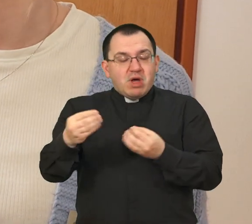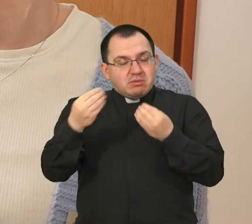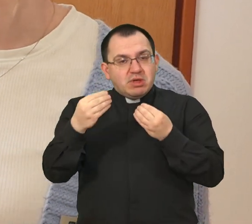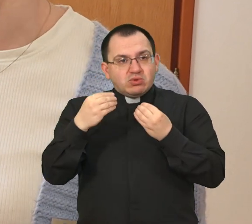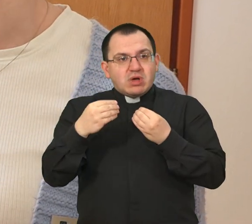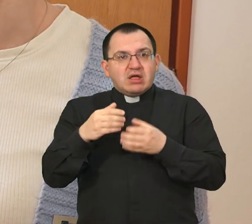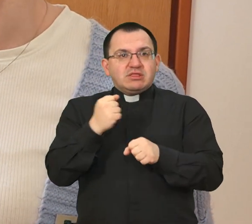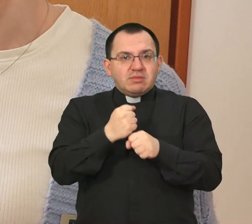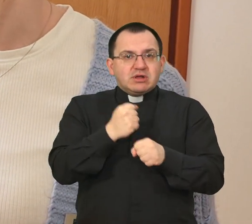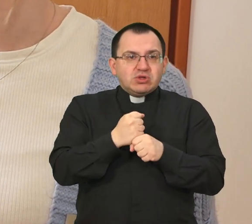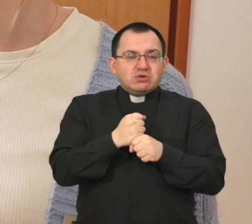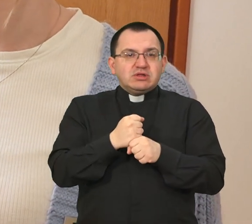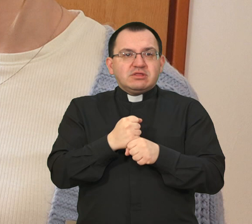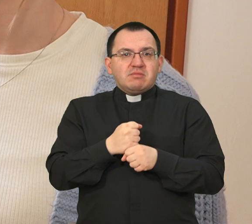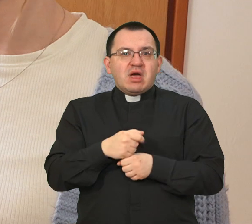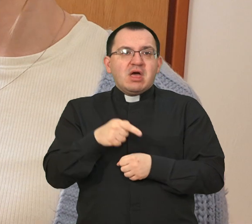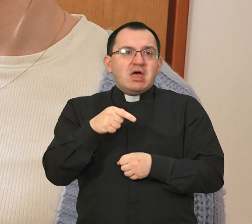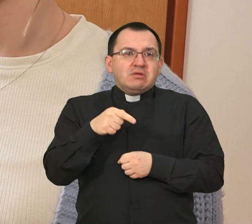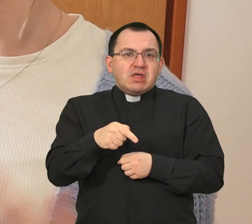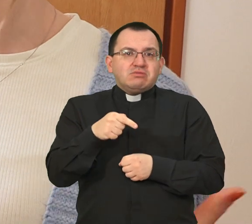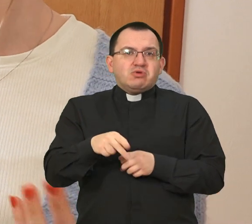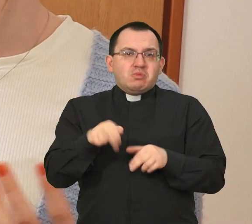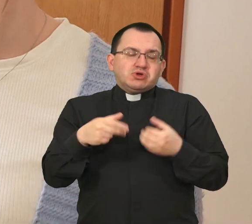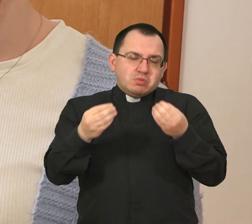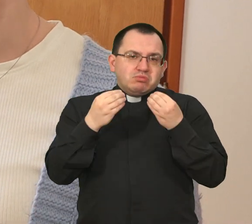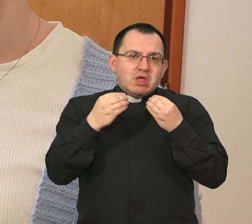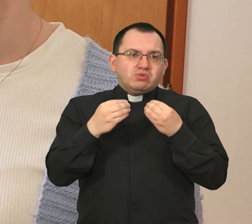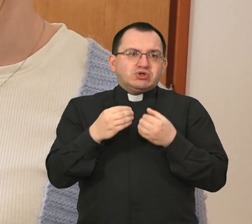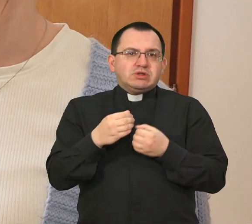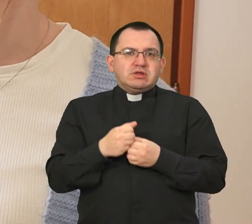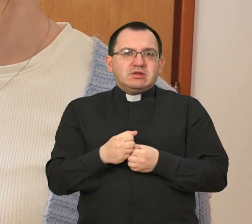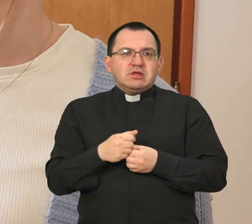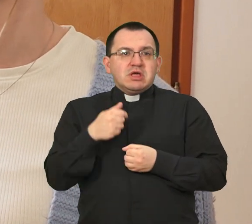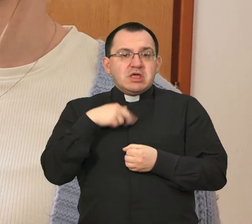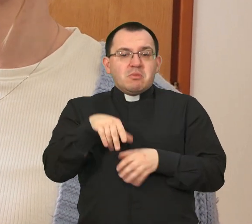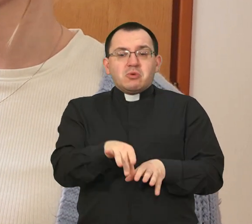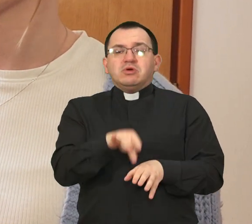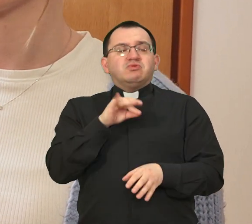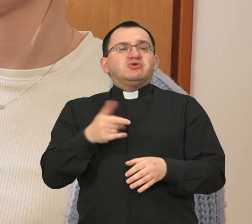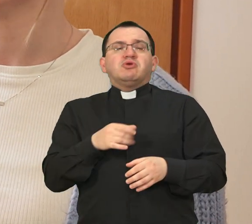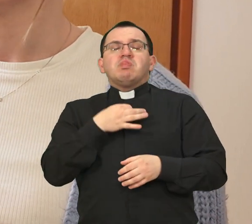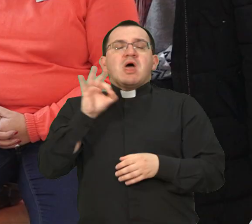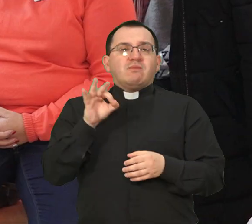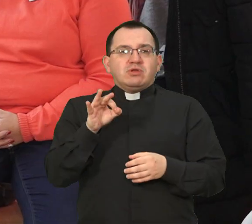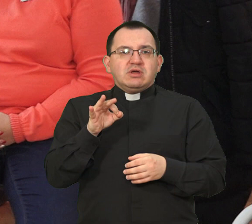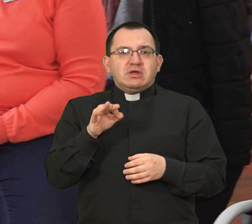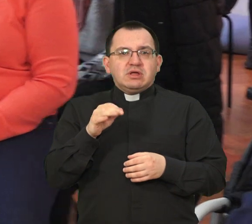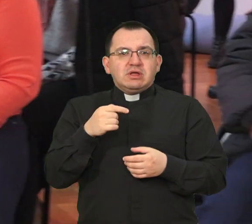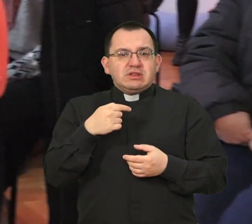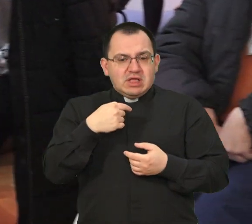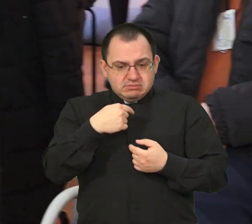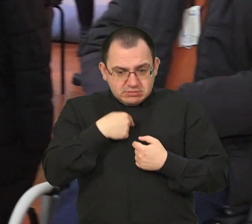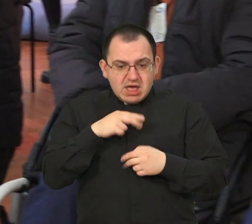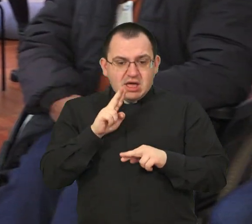i radionicama o komunikaciji to možemo napraviti i iz njih mogu izvući ono najbolje, a to je da ti uvijek moraš